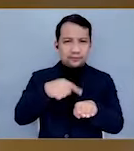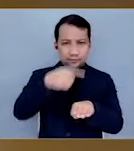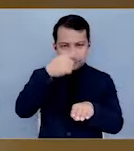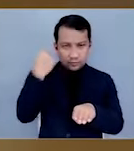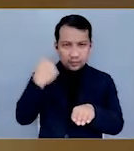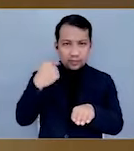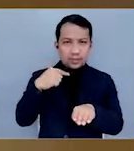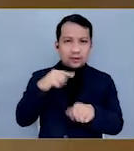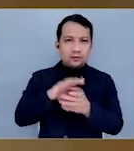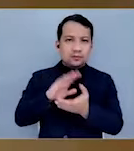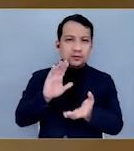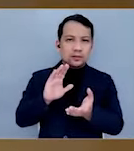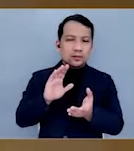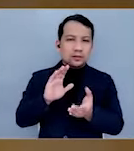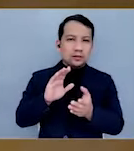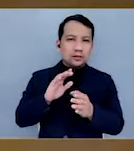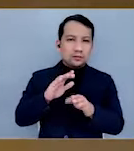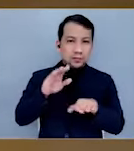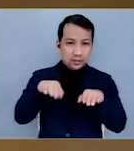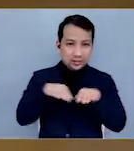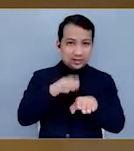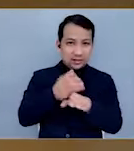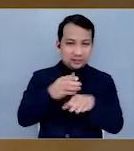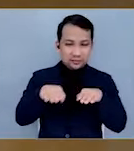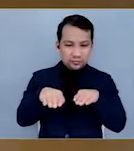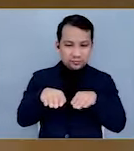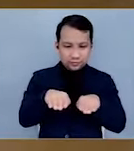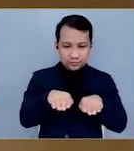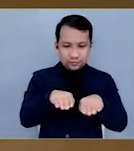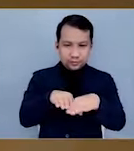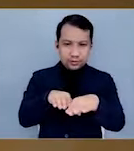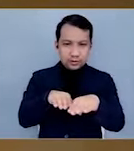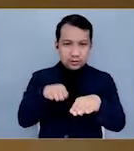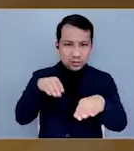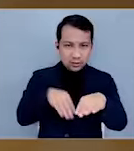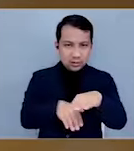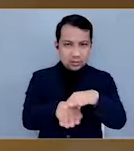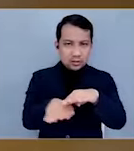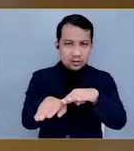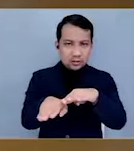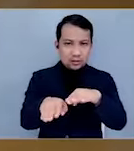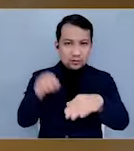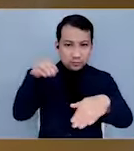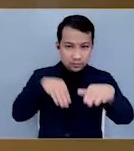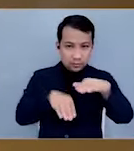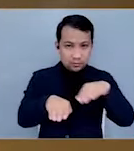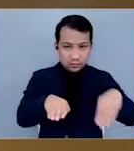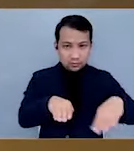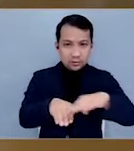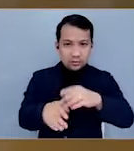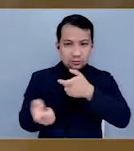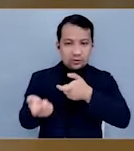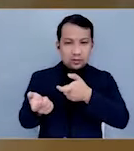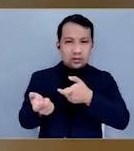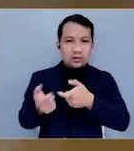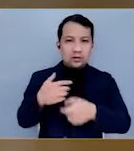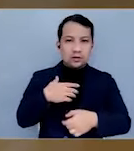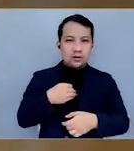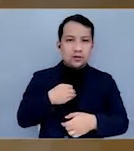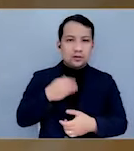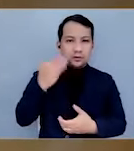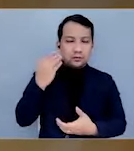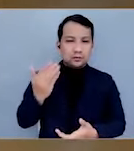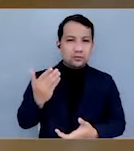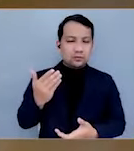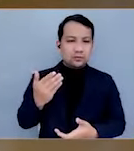car. Pagdating sa tunnel, doon na pinagbabaril ng sakay ng luxury car ang driver ng puting sasakyan. Tinamaan